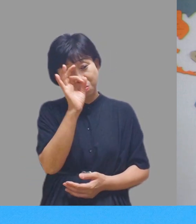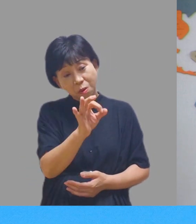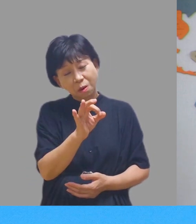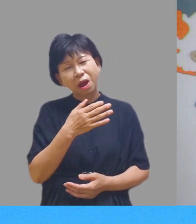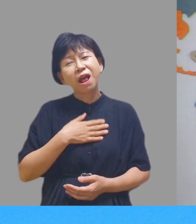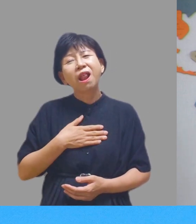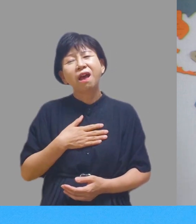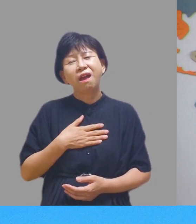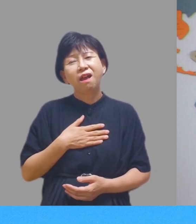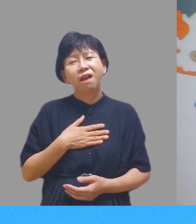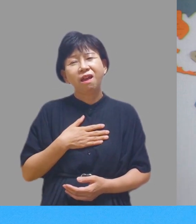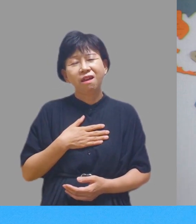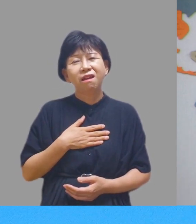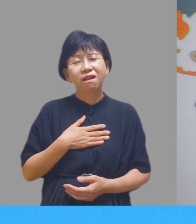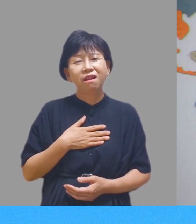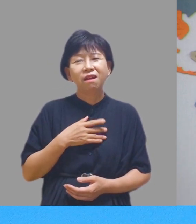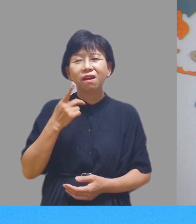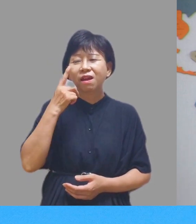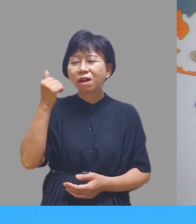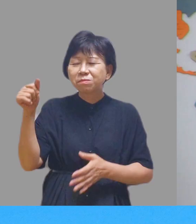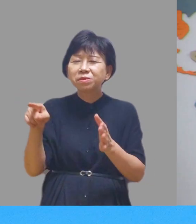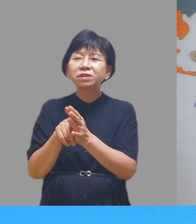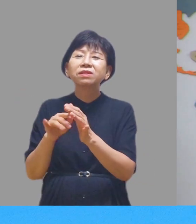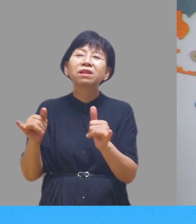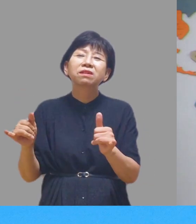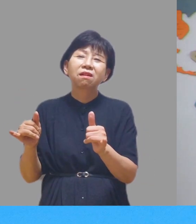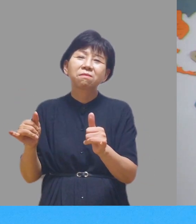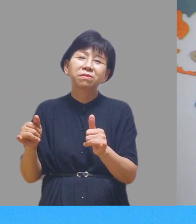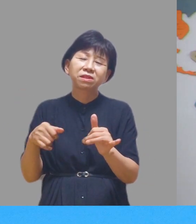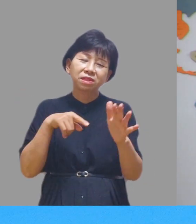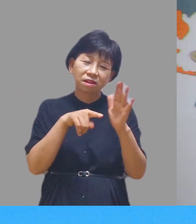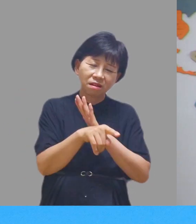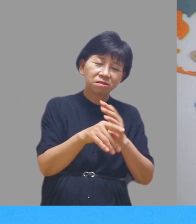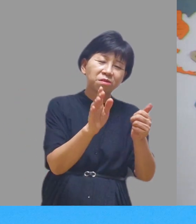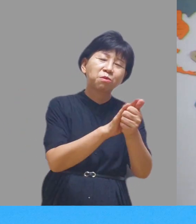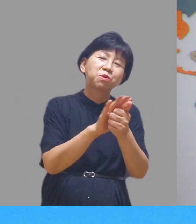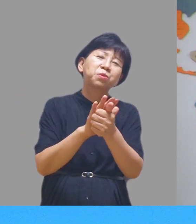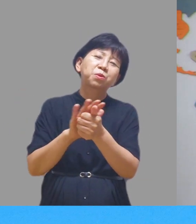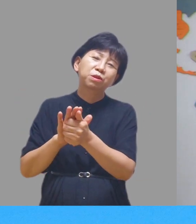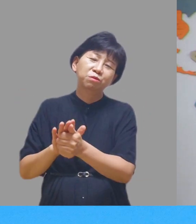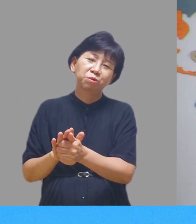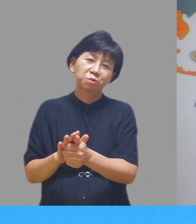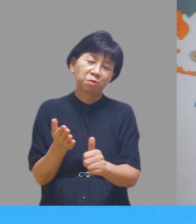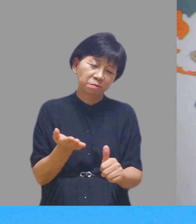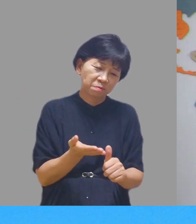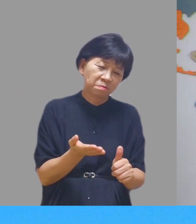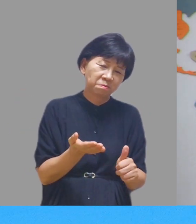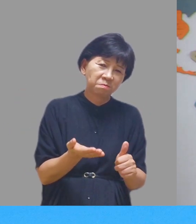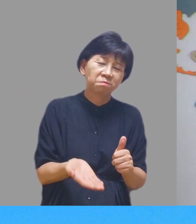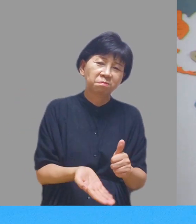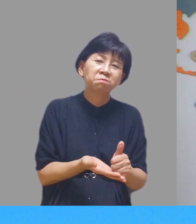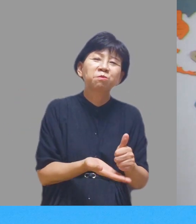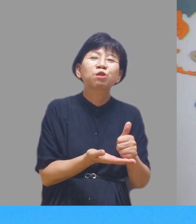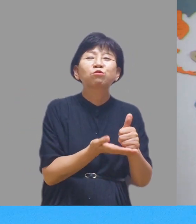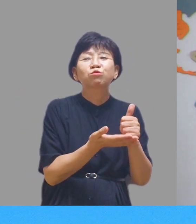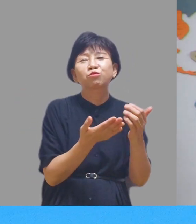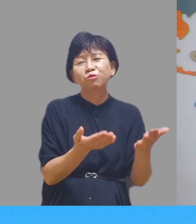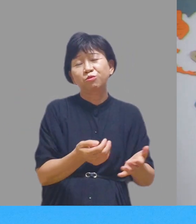누가 필요할까요? 아버지의 신앙의 단계에 있는 분들이 필요해요. 그분들에게 다가가 주시는